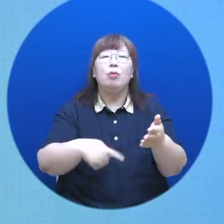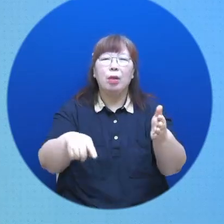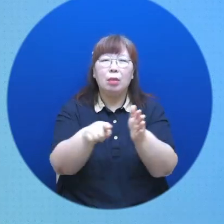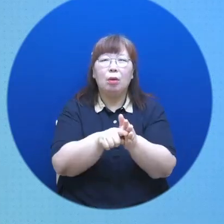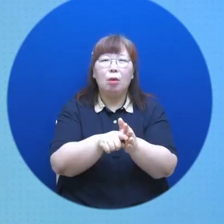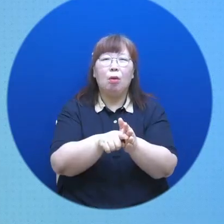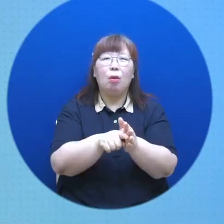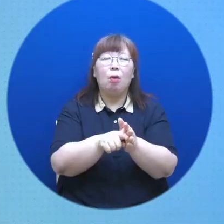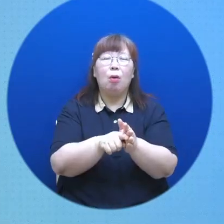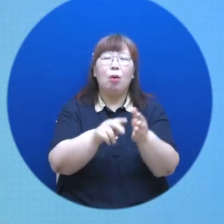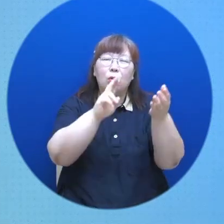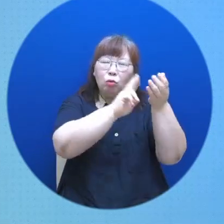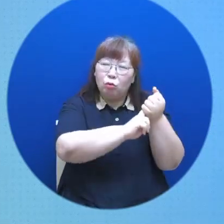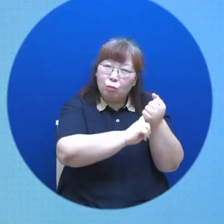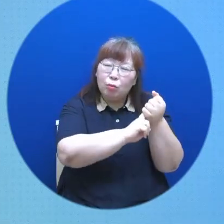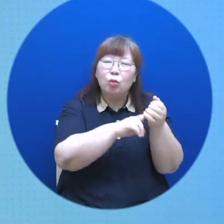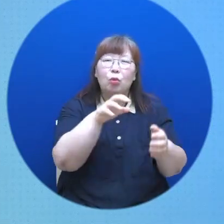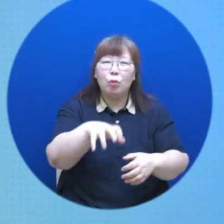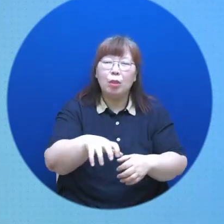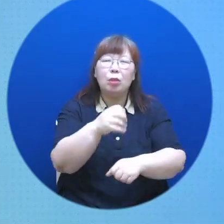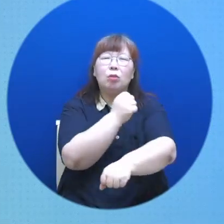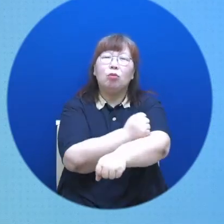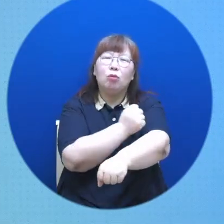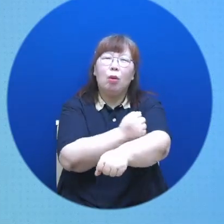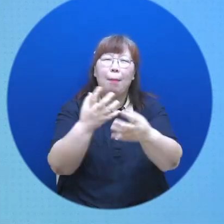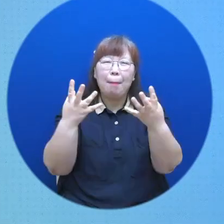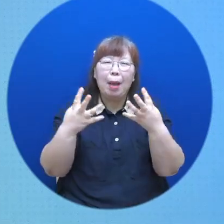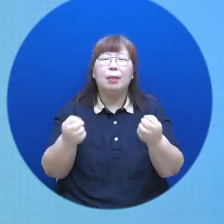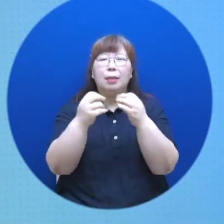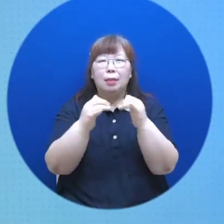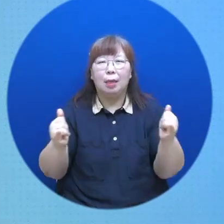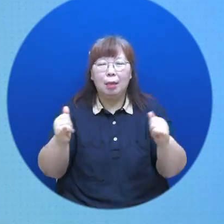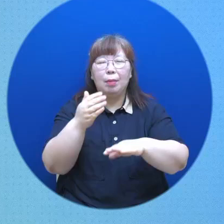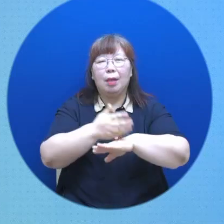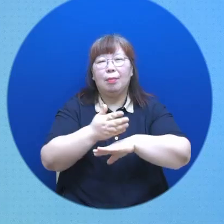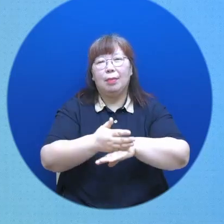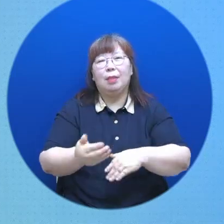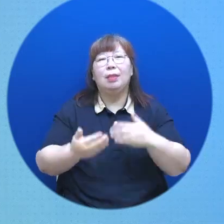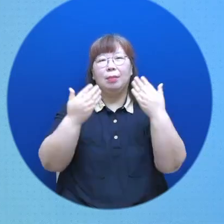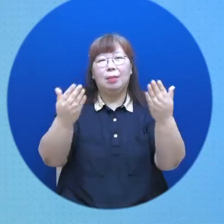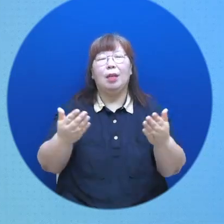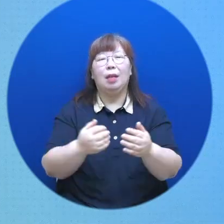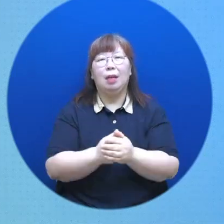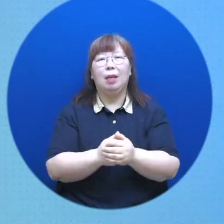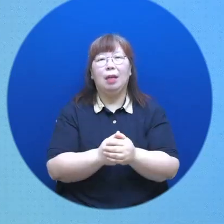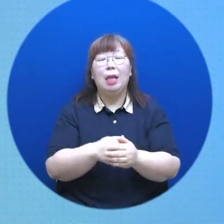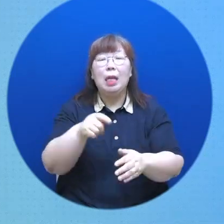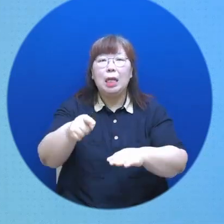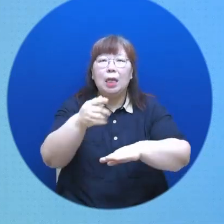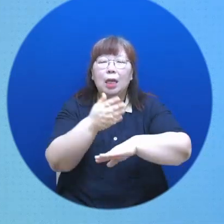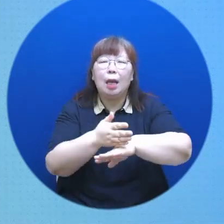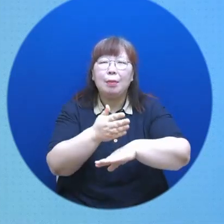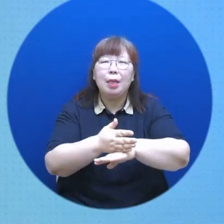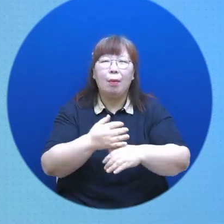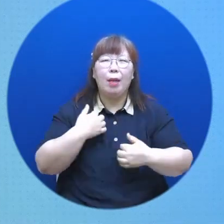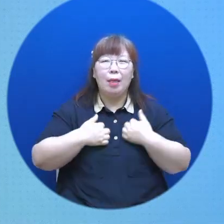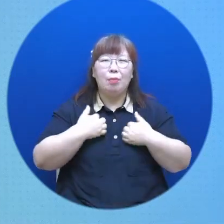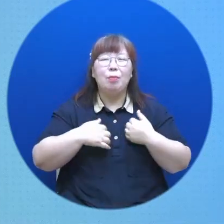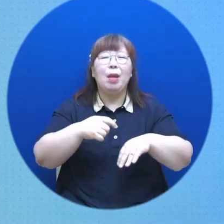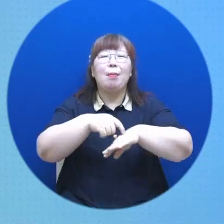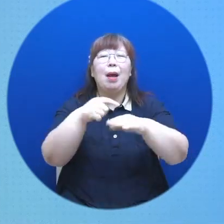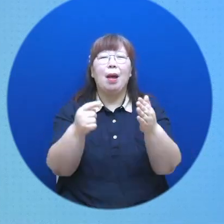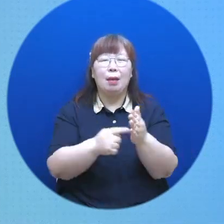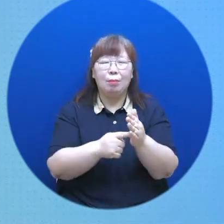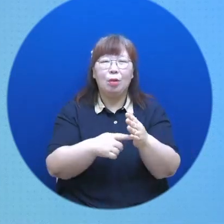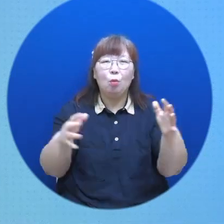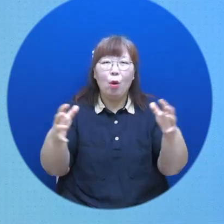보이지 않게 또는 보이게 수고해 주신 모든 분들께도 감사를 드립니다. 우리 이 감사와 기쁨의 마음을